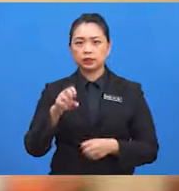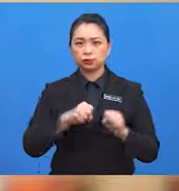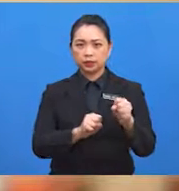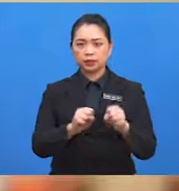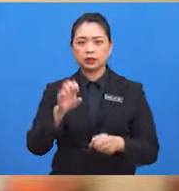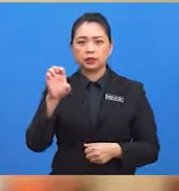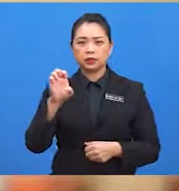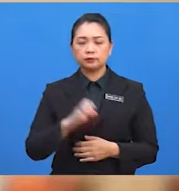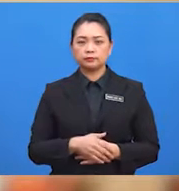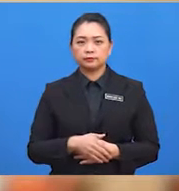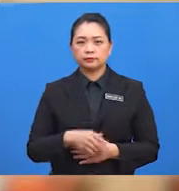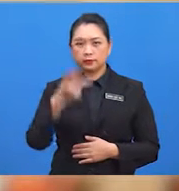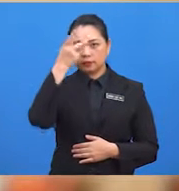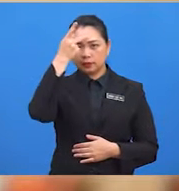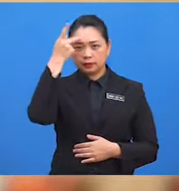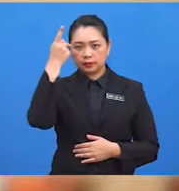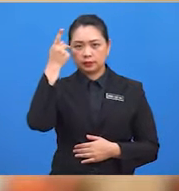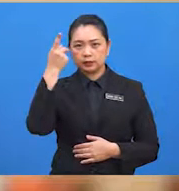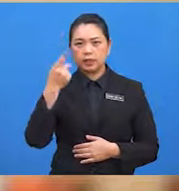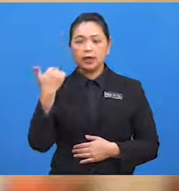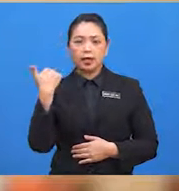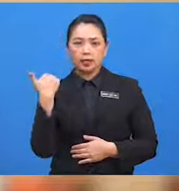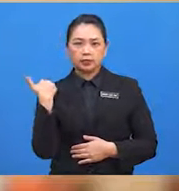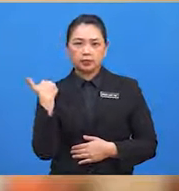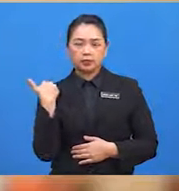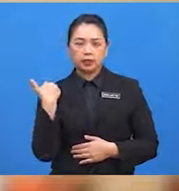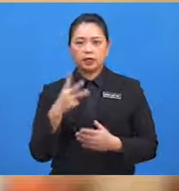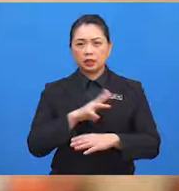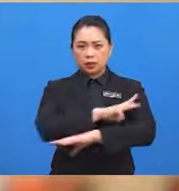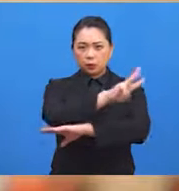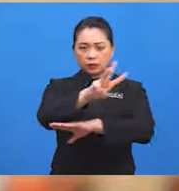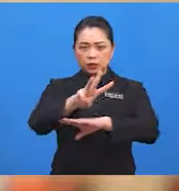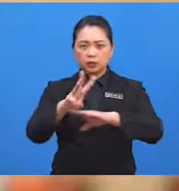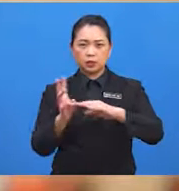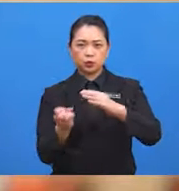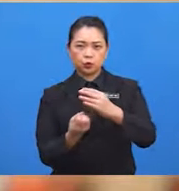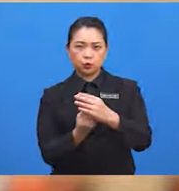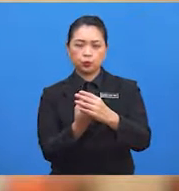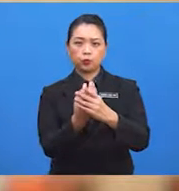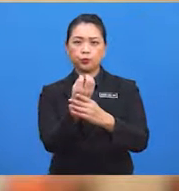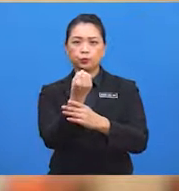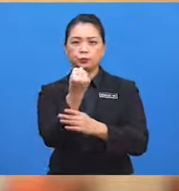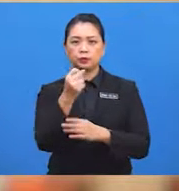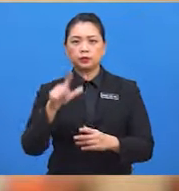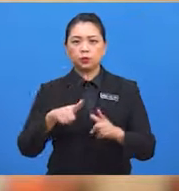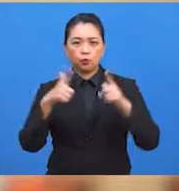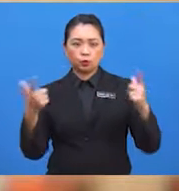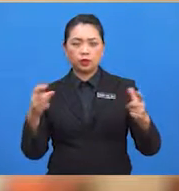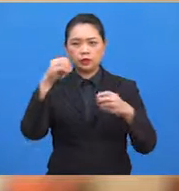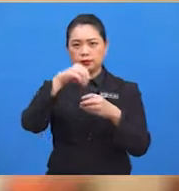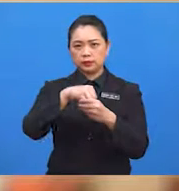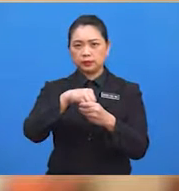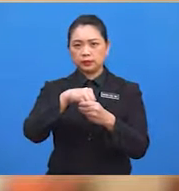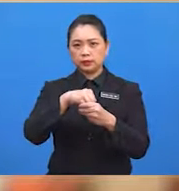ini kerana lembah tersebut terdapat kawasan subur yang luas dalam oasis di tengah gurun dan